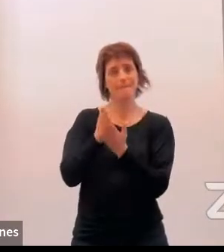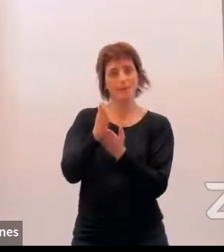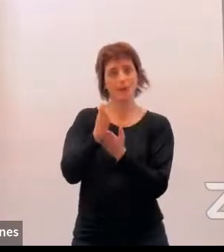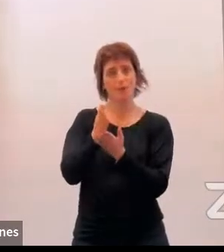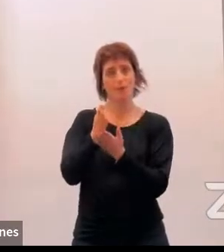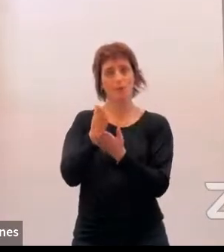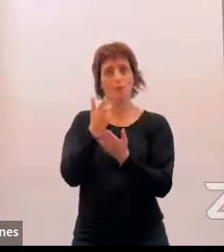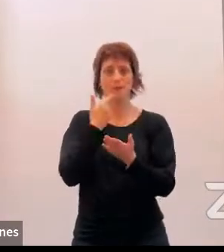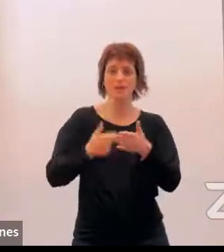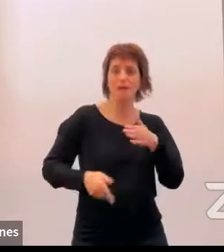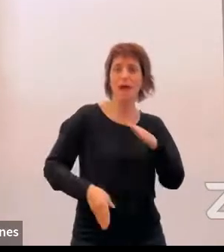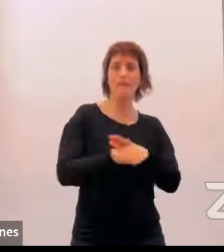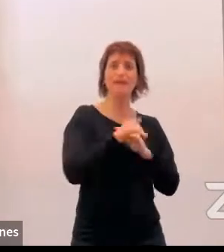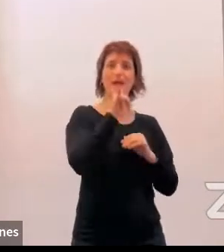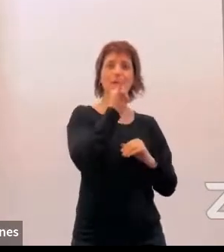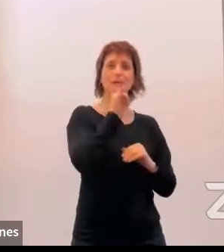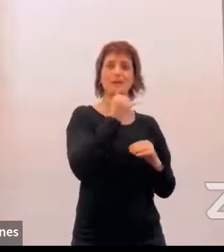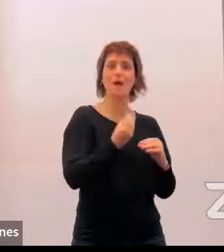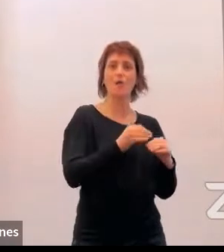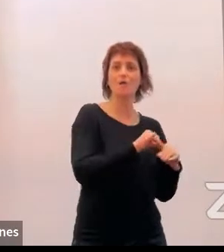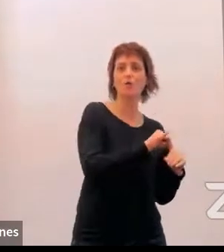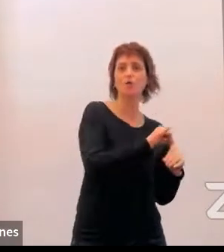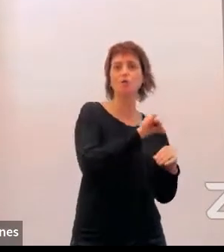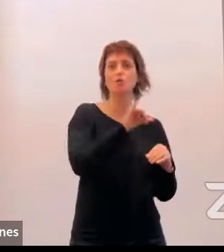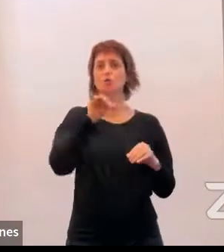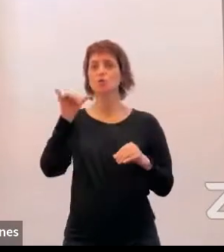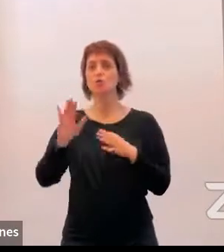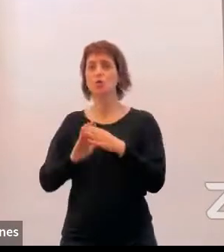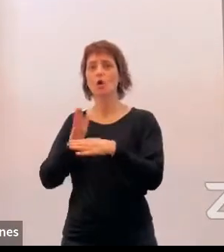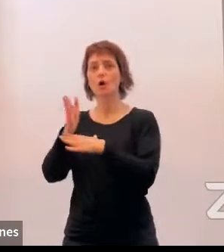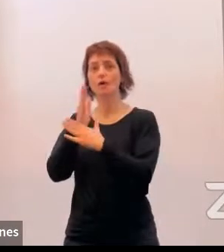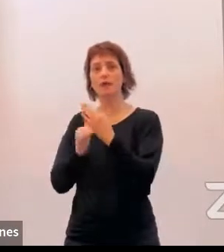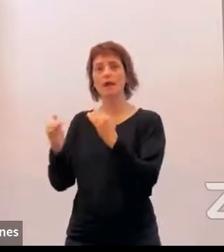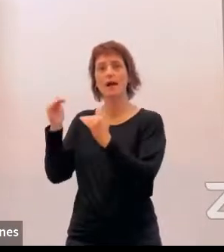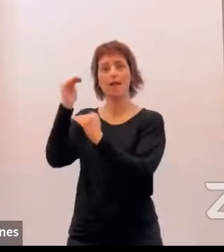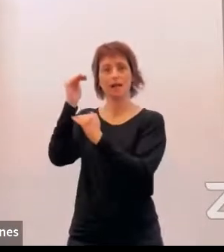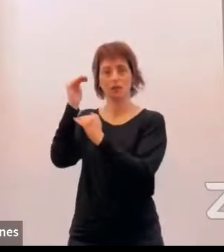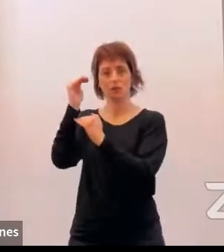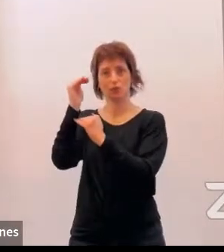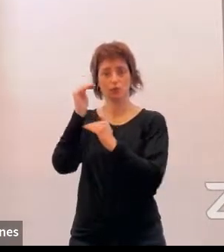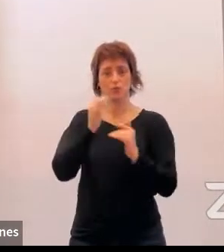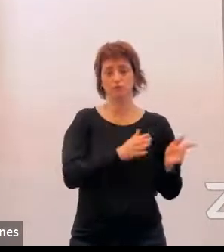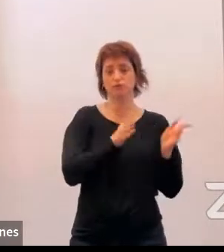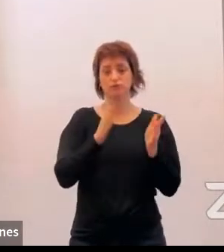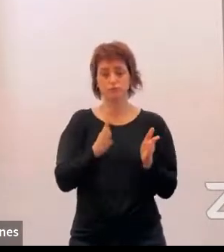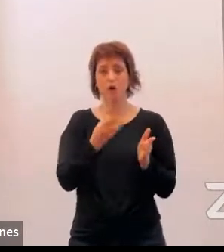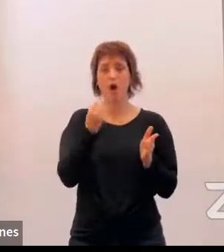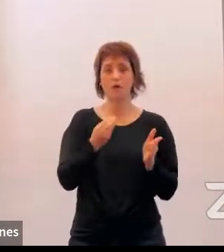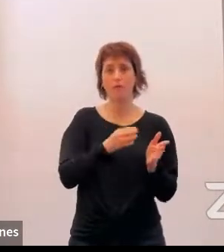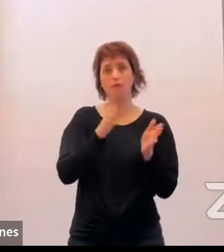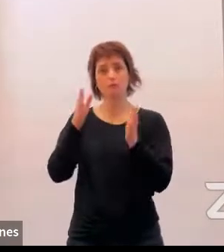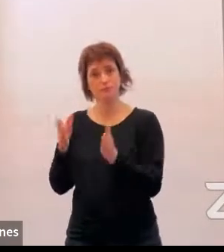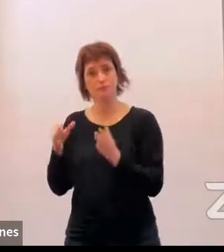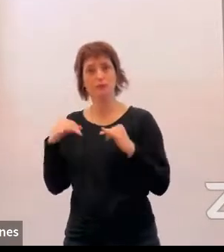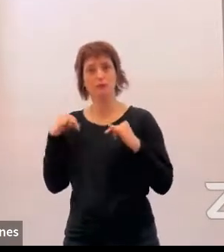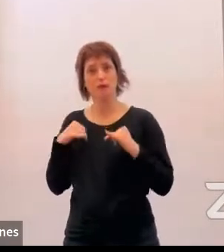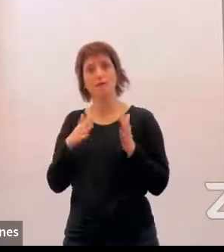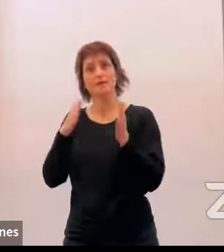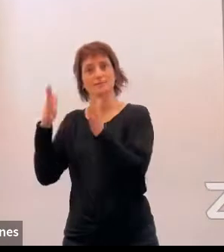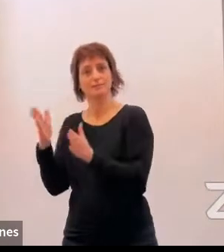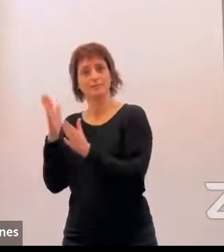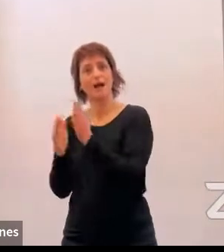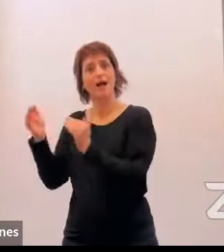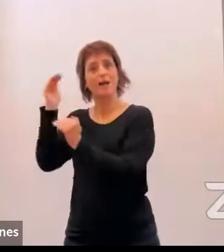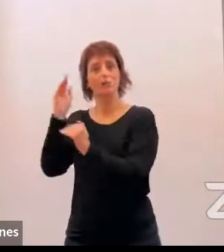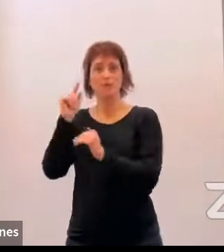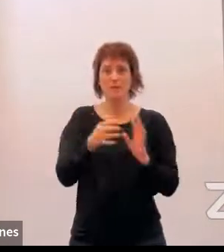parcours allant de la toute petite enfance à l'entrée dans l'âge adulte en passant par l'enfance et la jeunesse, et faire de notre ville